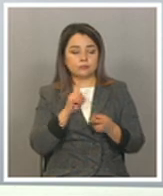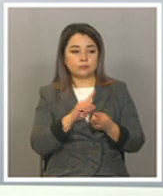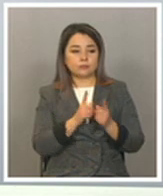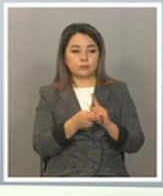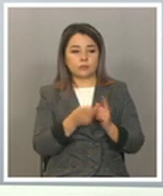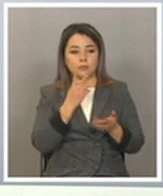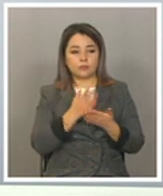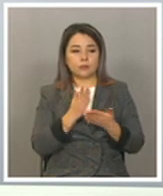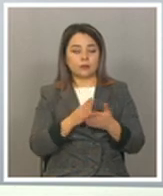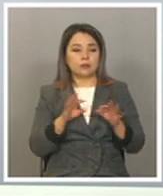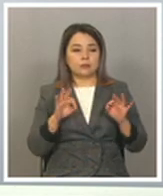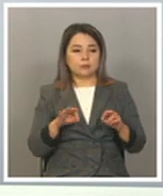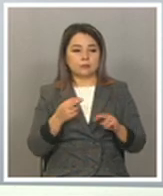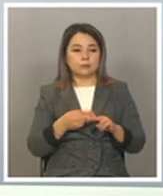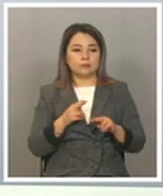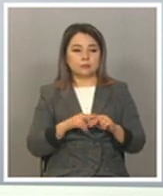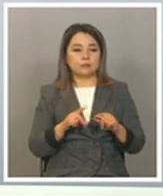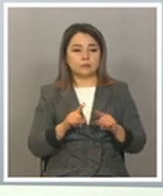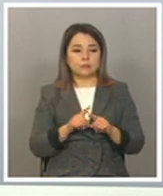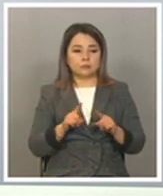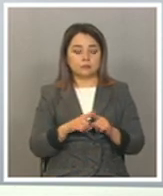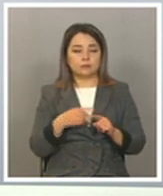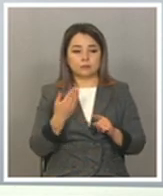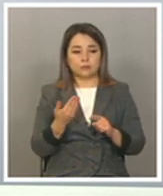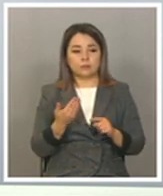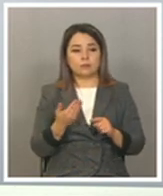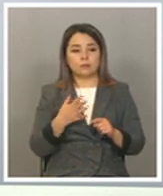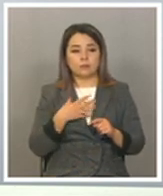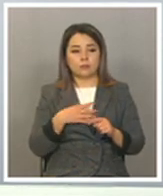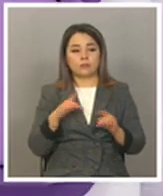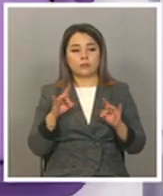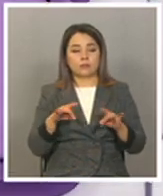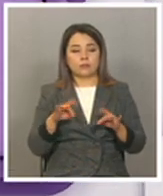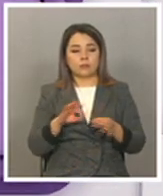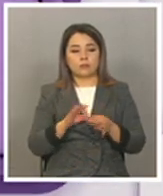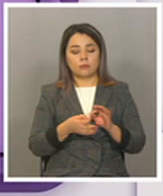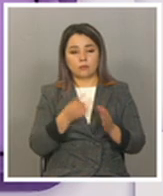байқадың. Себебі бұл жерде сумен сілтілік металл әрекеттесіп, сілті түзілді.